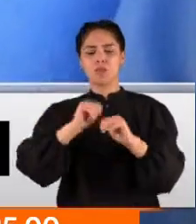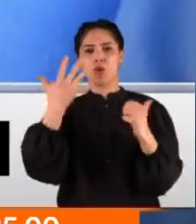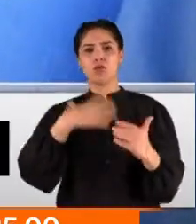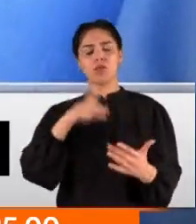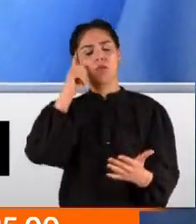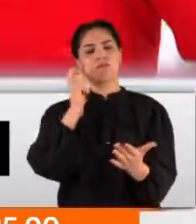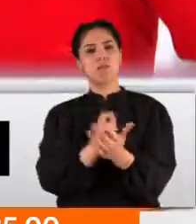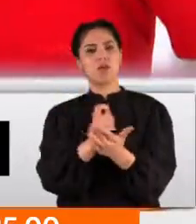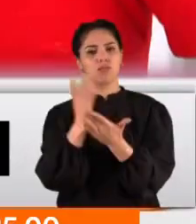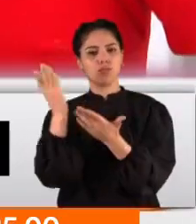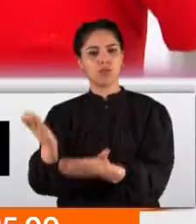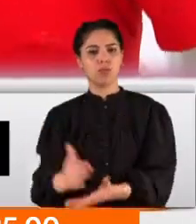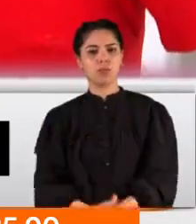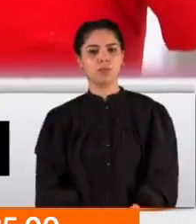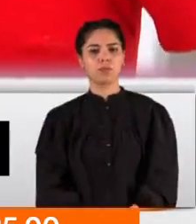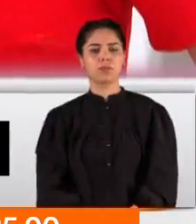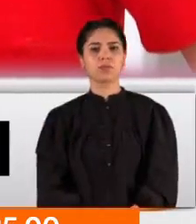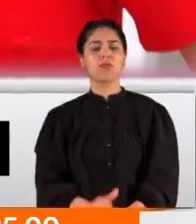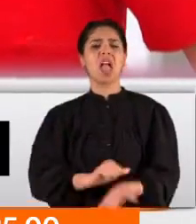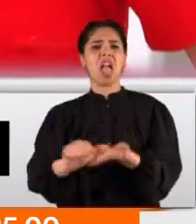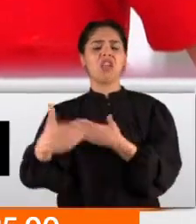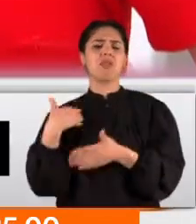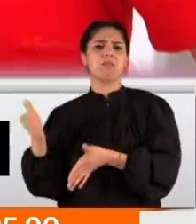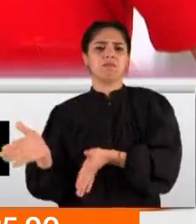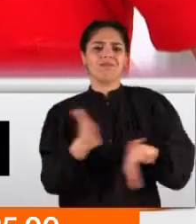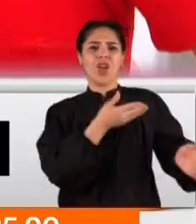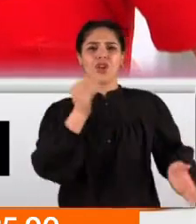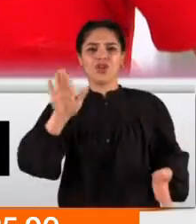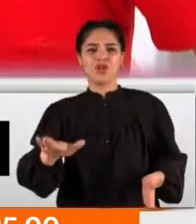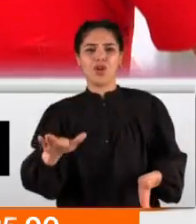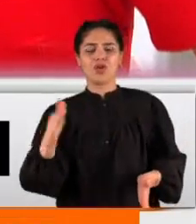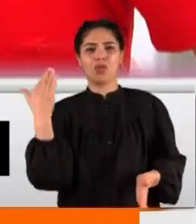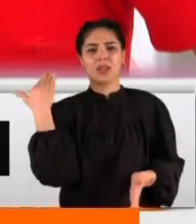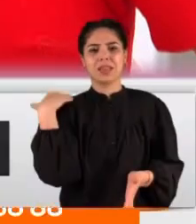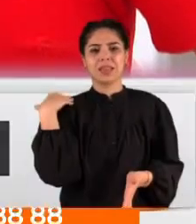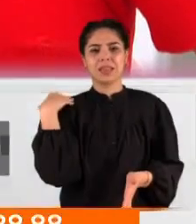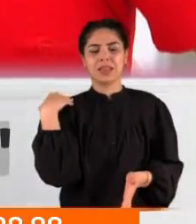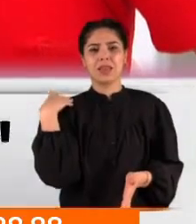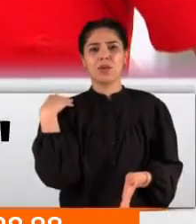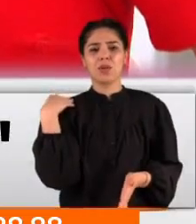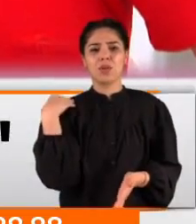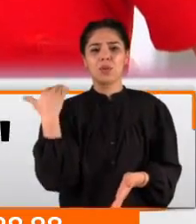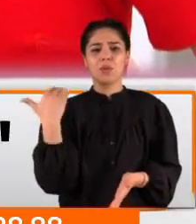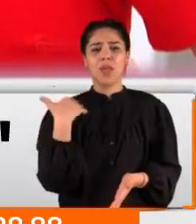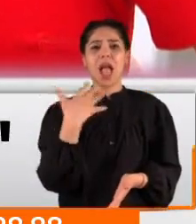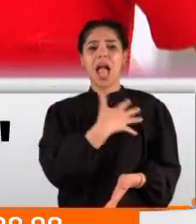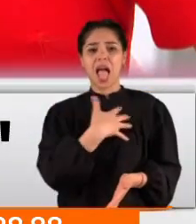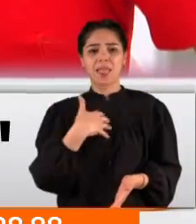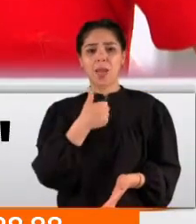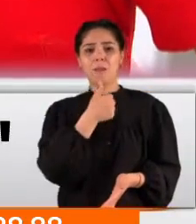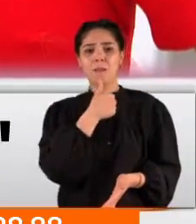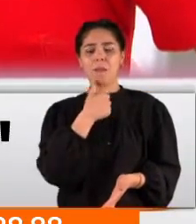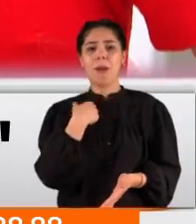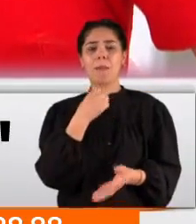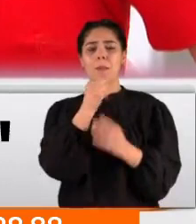istemiyle başvurdu programı yani her şeyi bir kenara bıraktım çocuğumuz sadece şöyle sırtından bir kere dokunup Anne hani